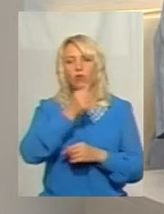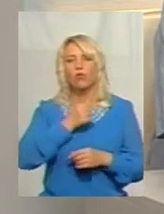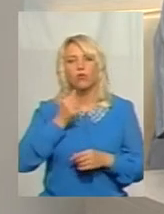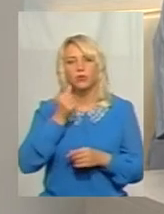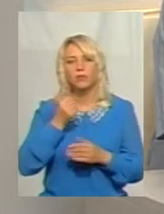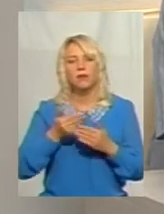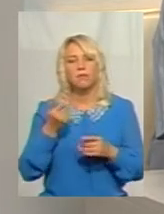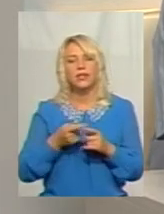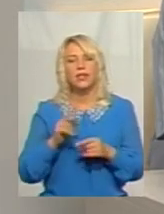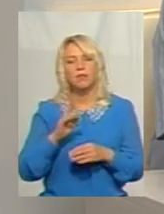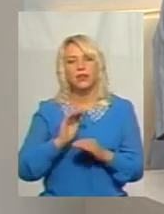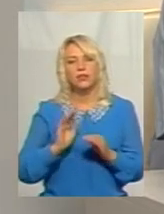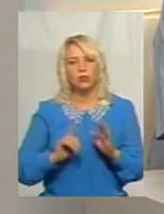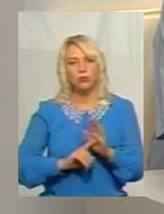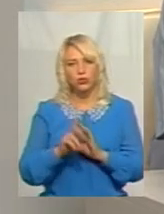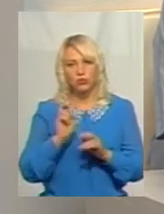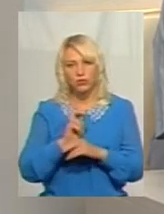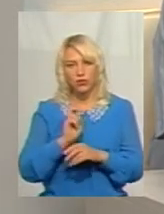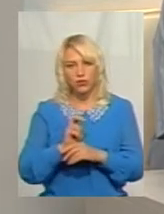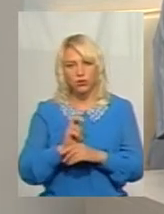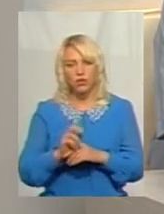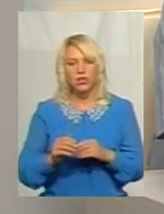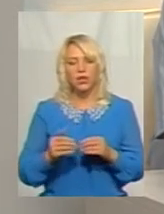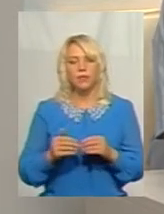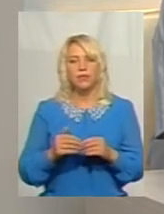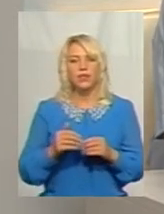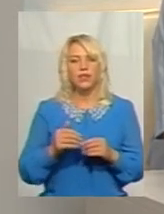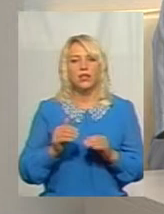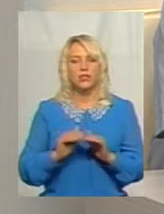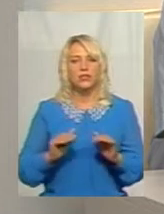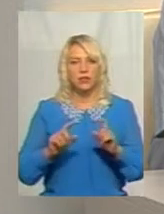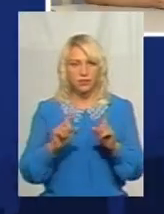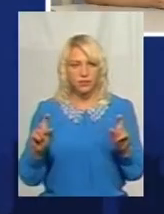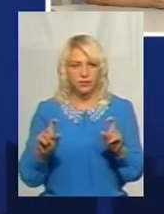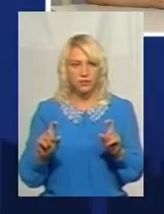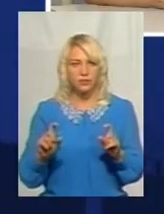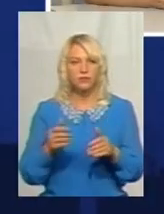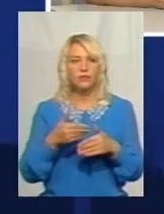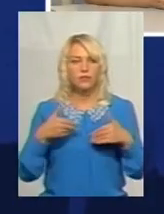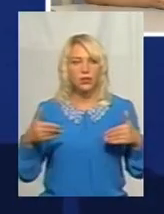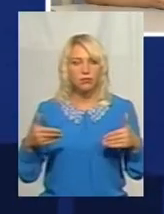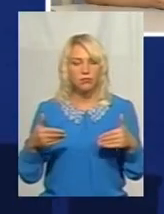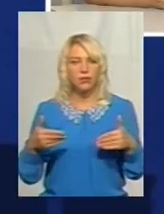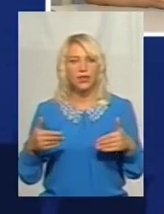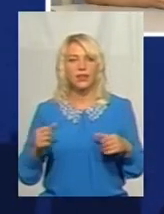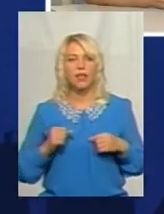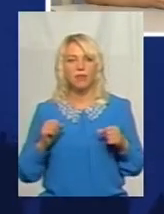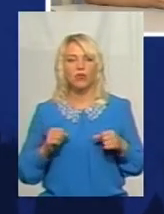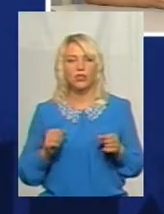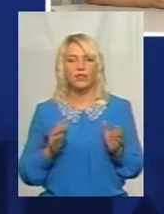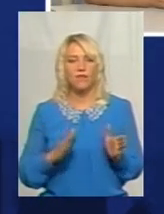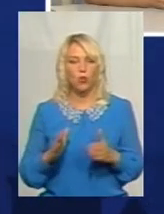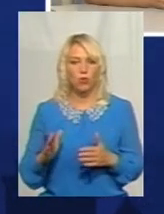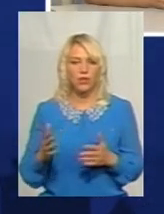тим, як діти почнуть відвідувати дошкільні навчальні заходи. Ми дещо намагалися